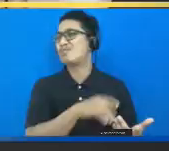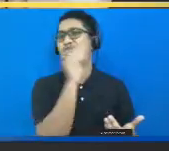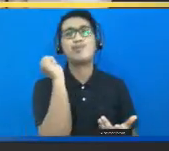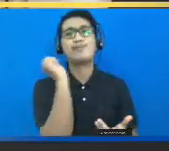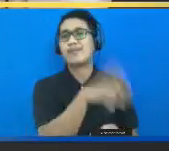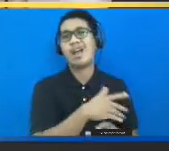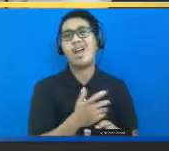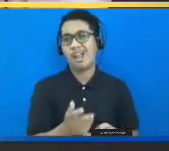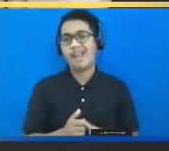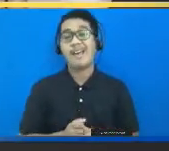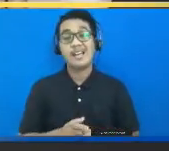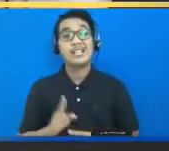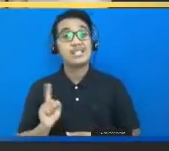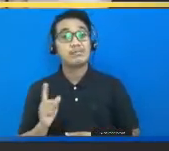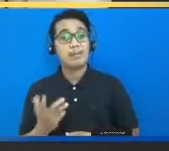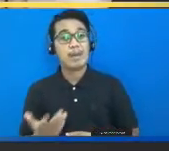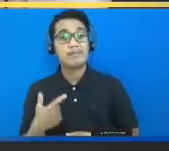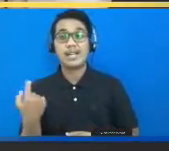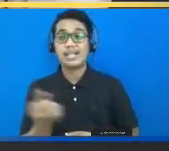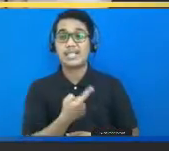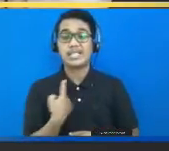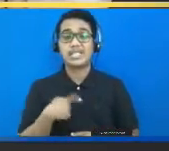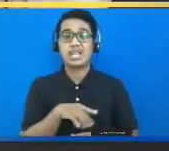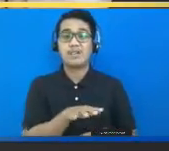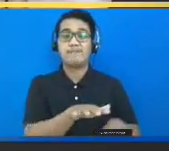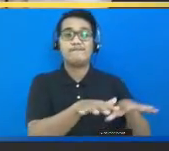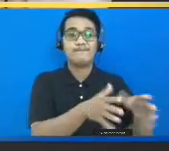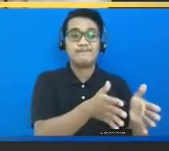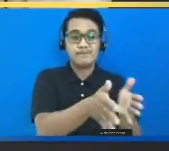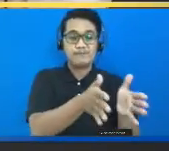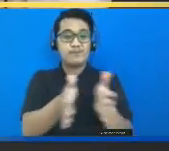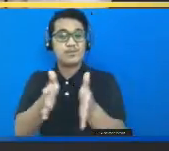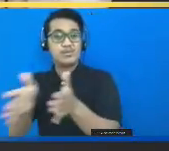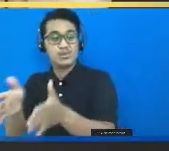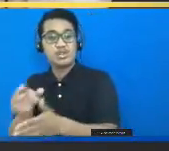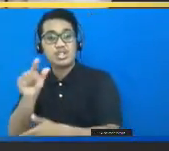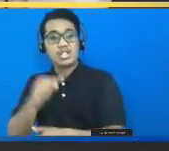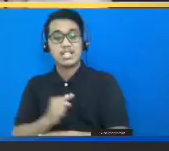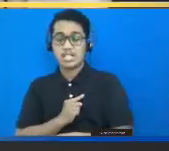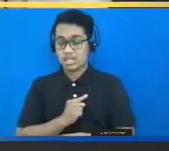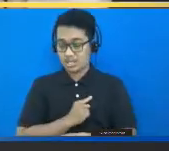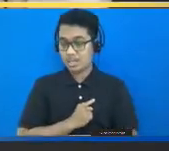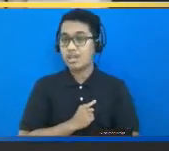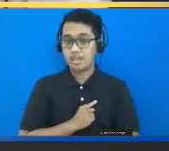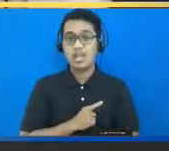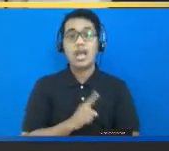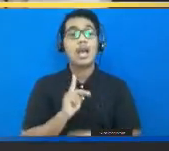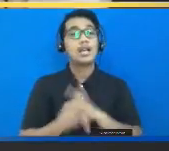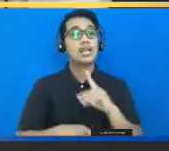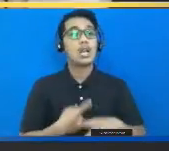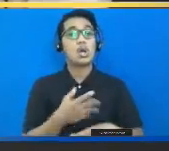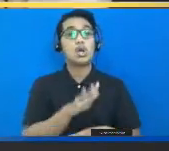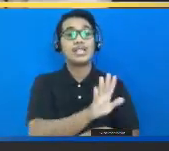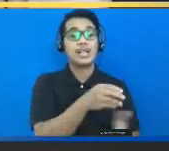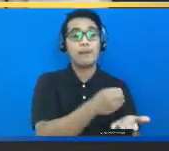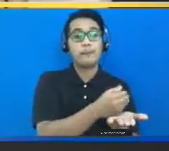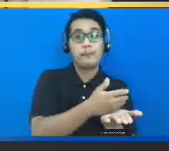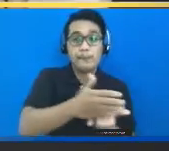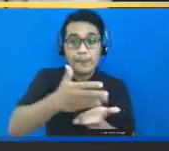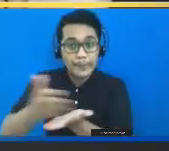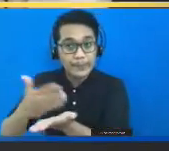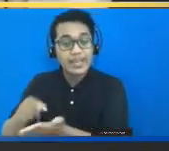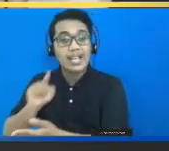mereka butuhkan ini gue handling pricebook.co.id yang kalau enggak disalurkan dalam